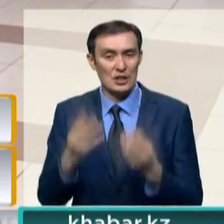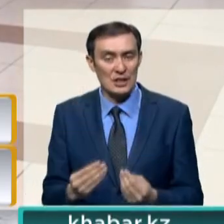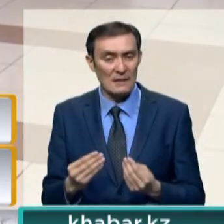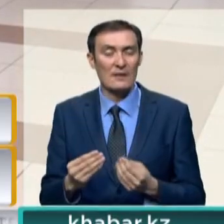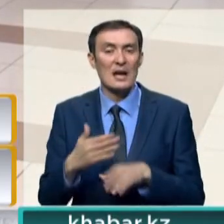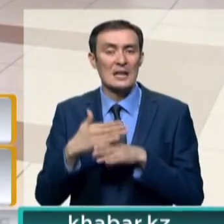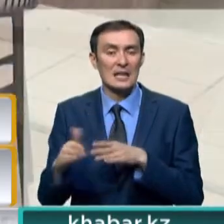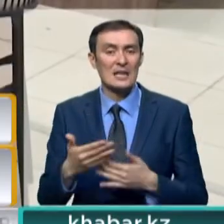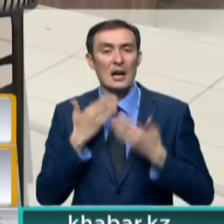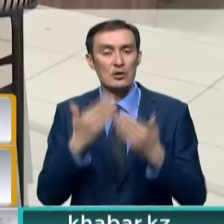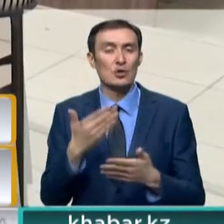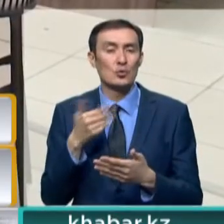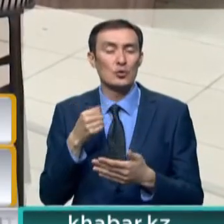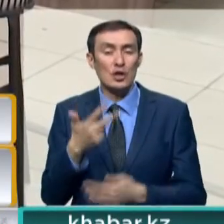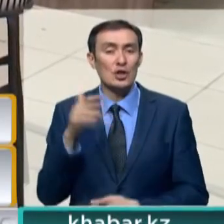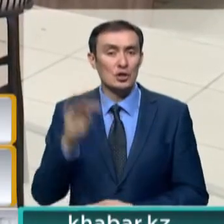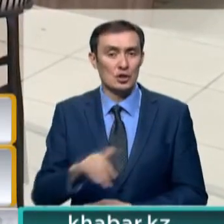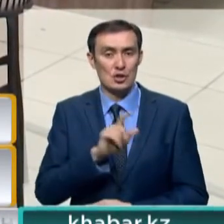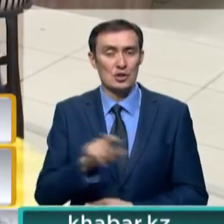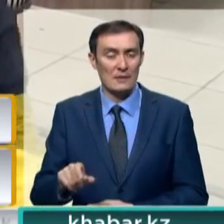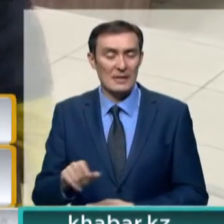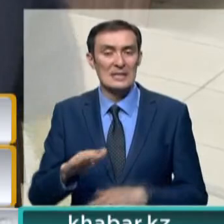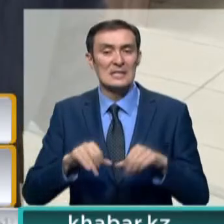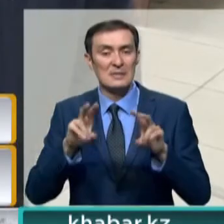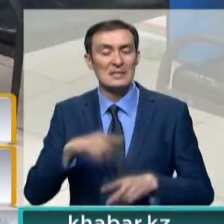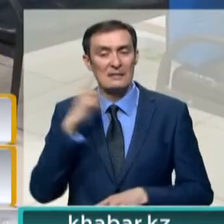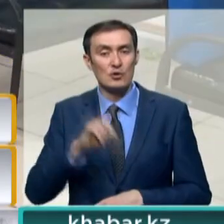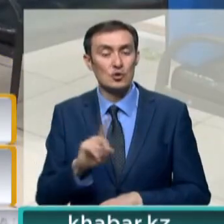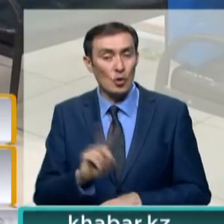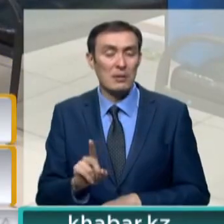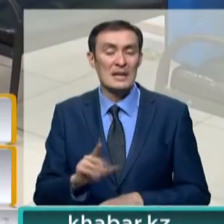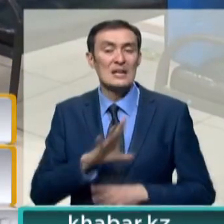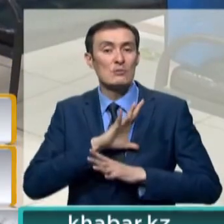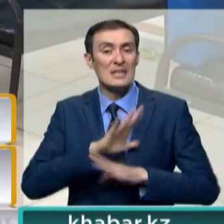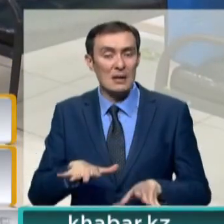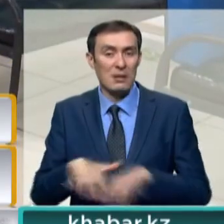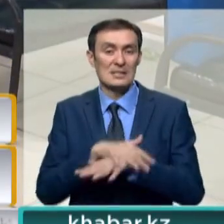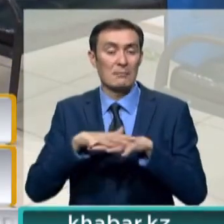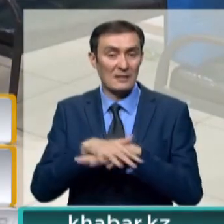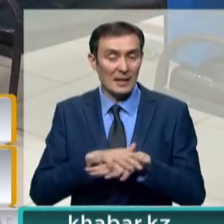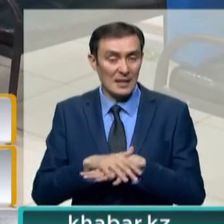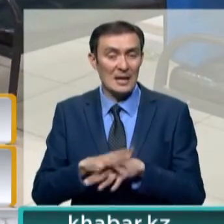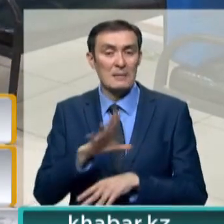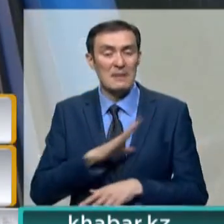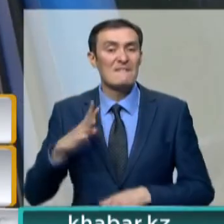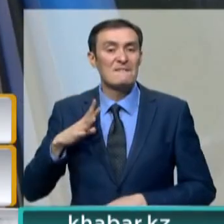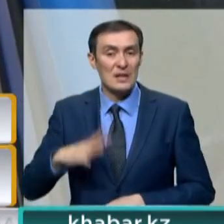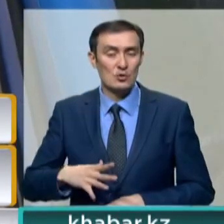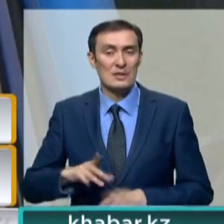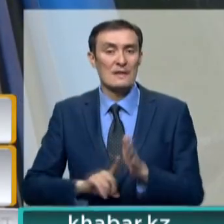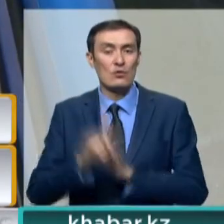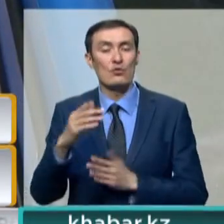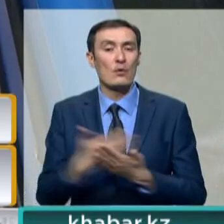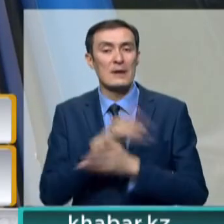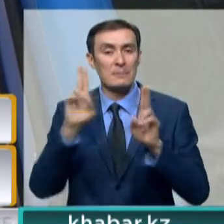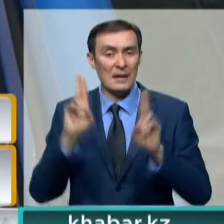в одно отделение обращаются до 3000 человек. Специалисты говорят, чтобы не создавать столпотворения, они были вынуждены ввести